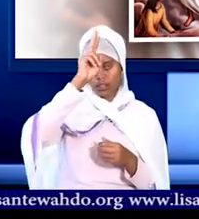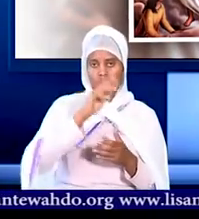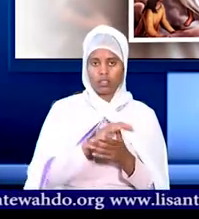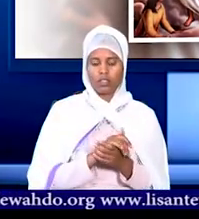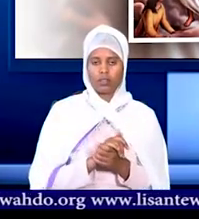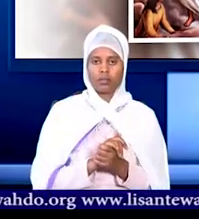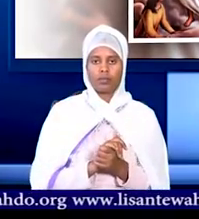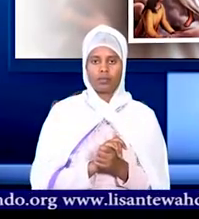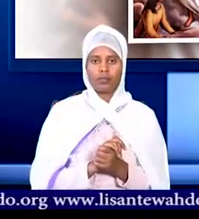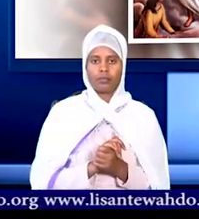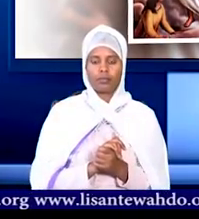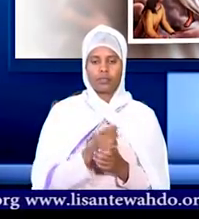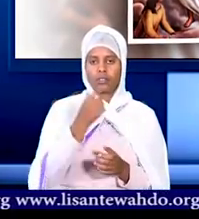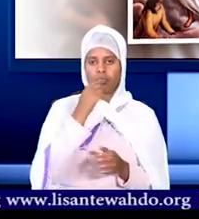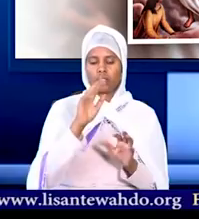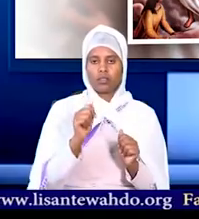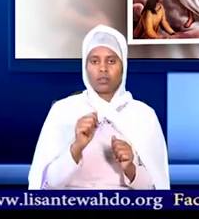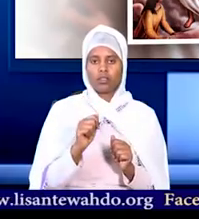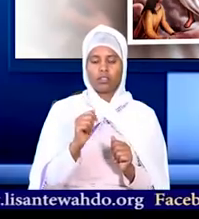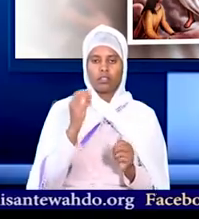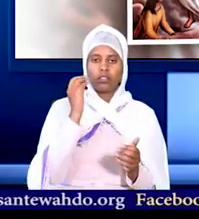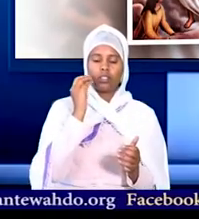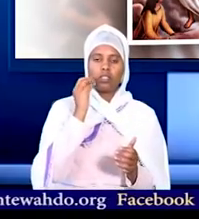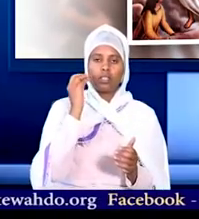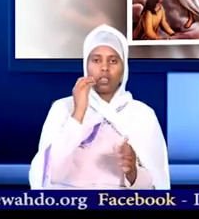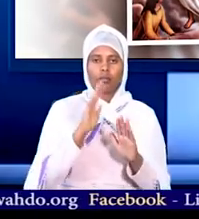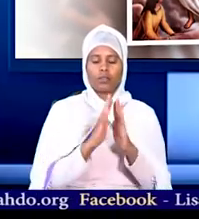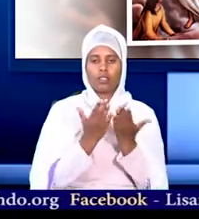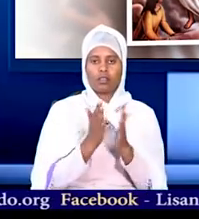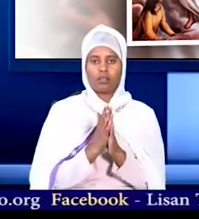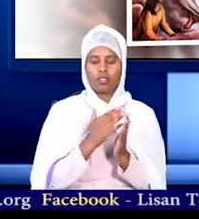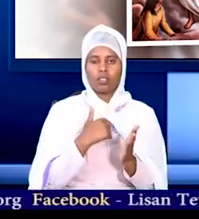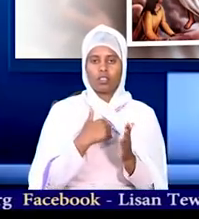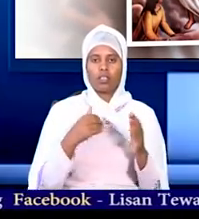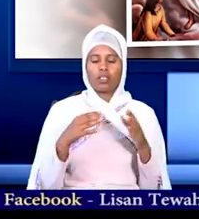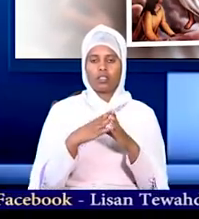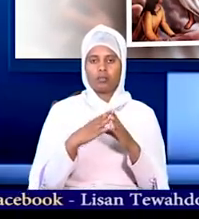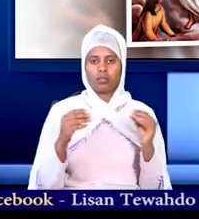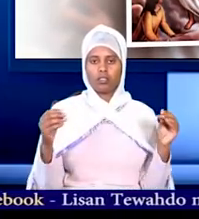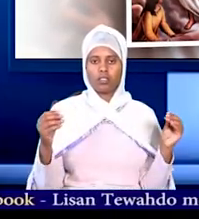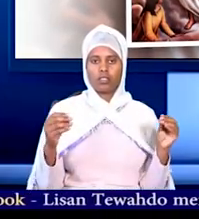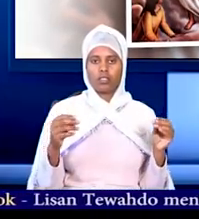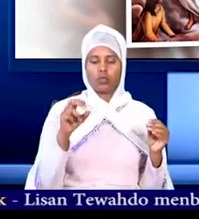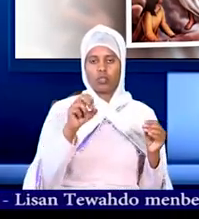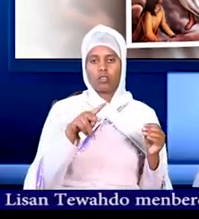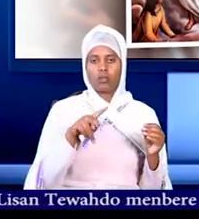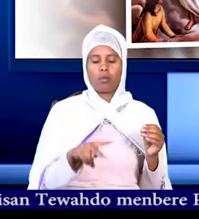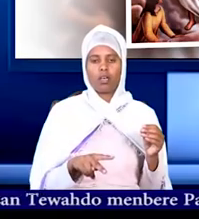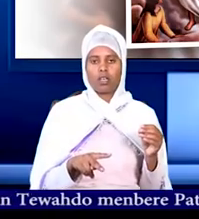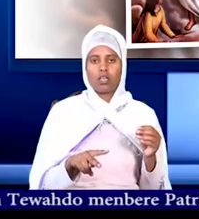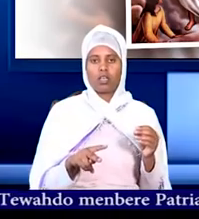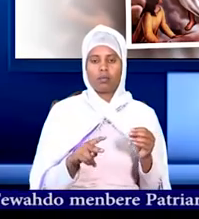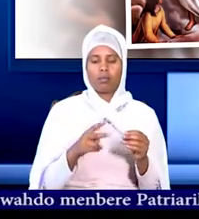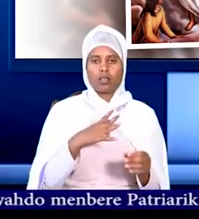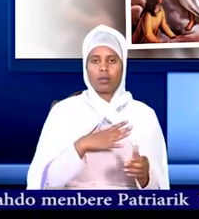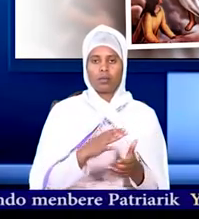قبرو لدي أبولوس هوان أموتو لدي أبولوس زبل زنبر إدامة صحافنا إدانة دم سسلنا